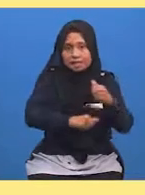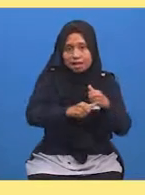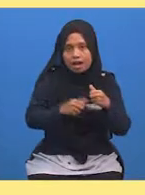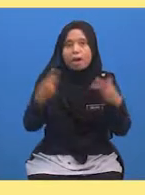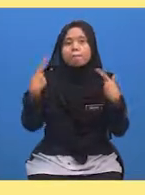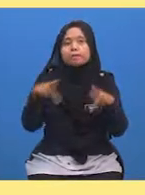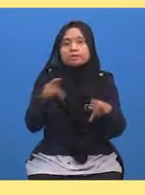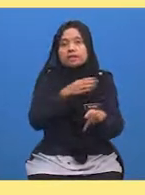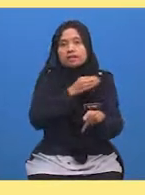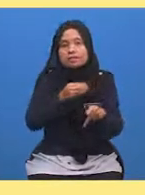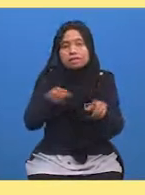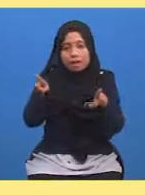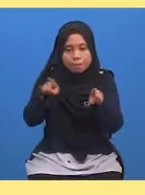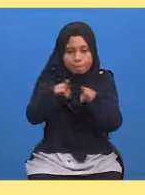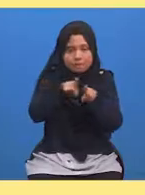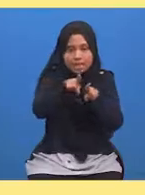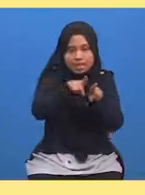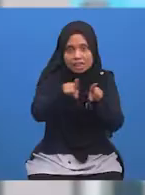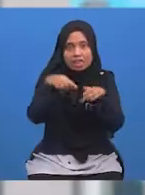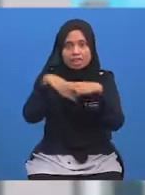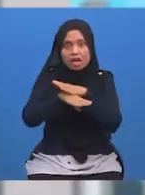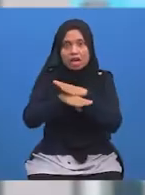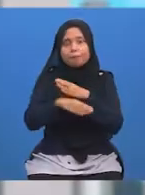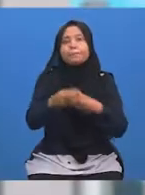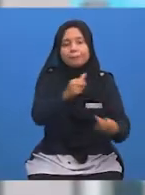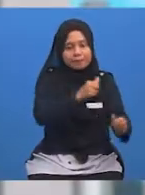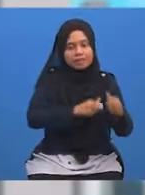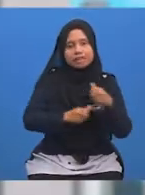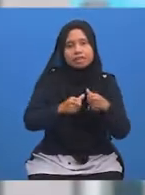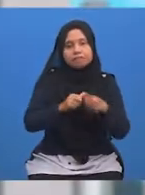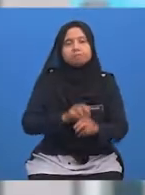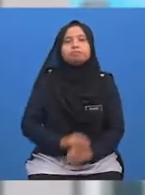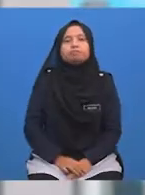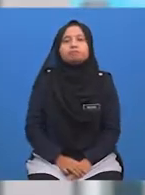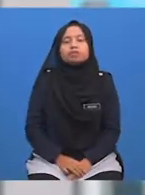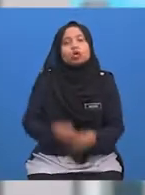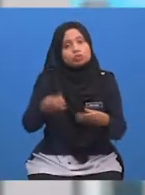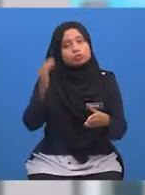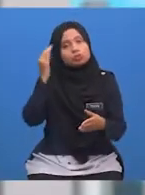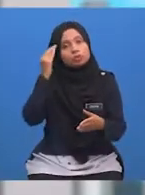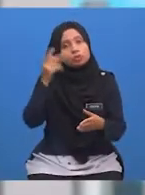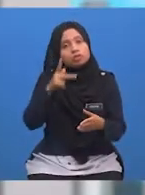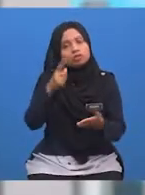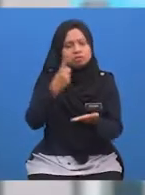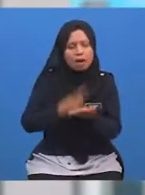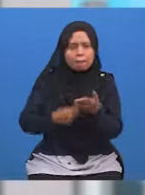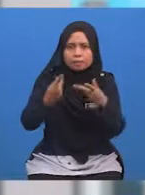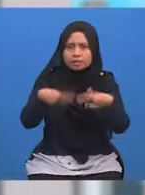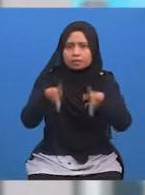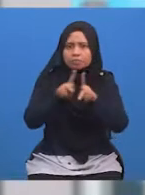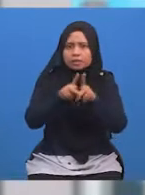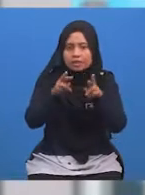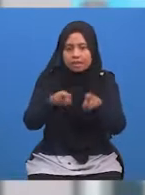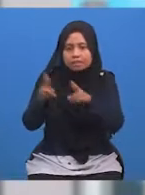dan persaingan dalam perniagaan. Ha, dah tahu kan apa kepentingan